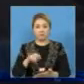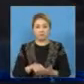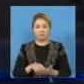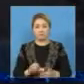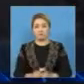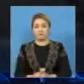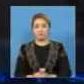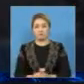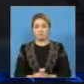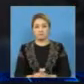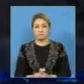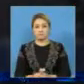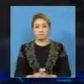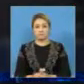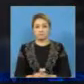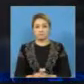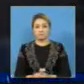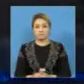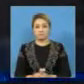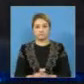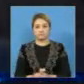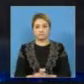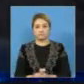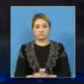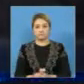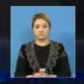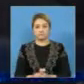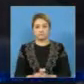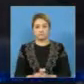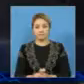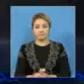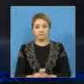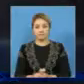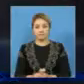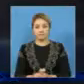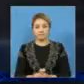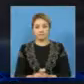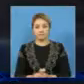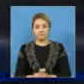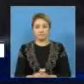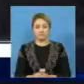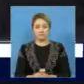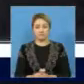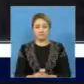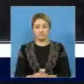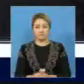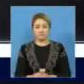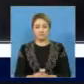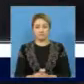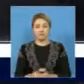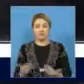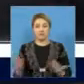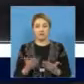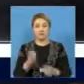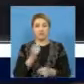Мы в процессе? Нет, в процессе еще что? Год будете находиться в процессе? Нет. Когда работу будете